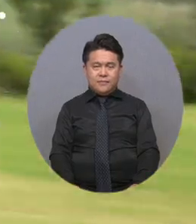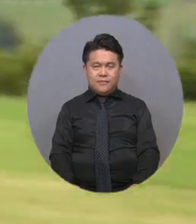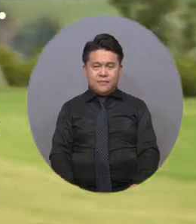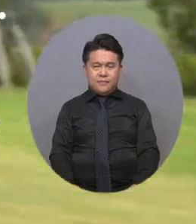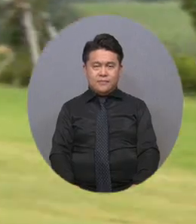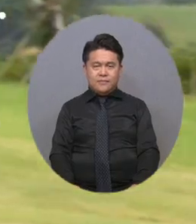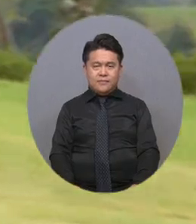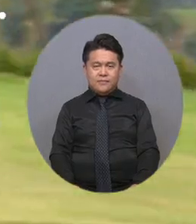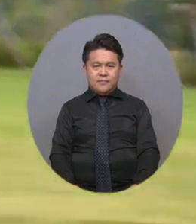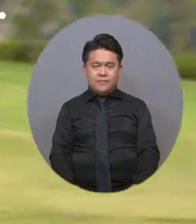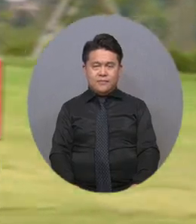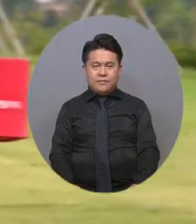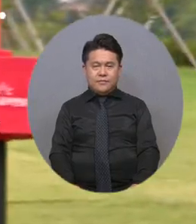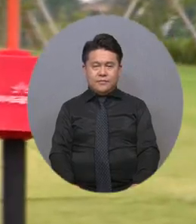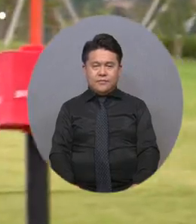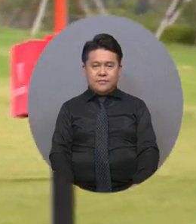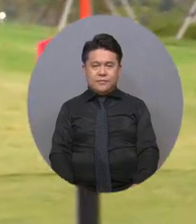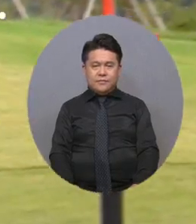저희가